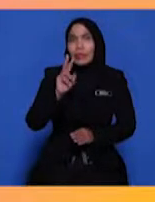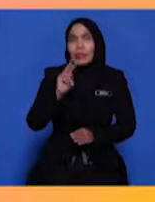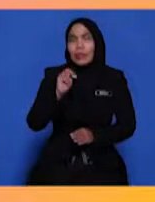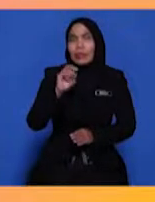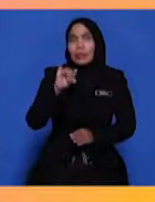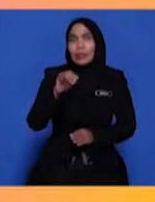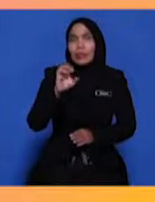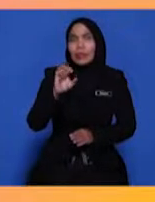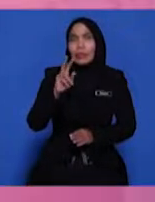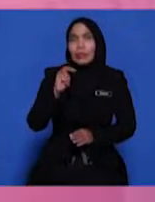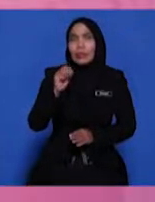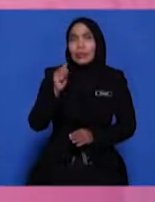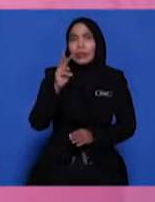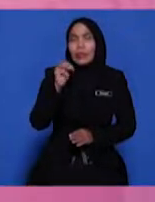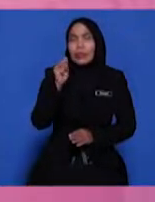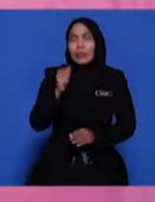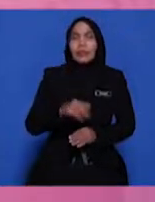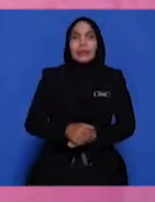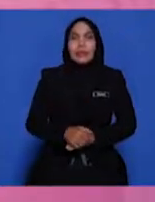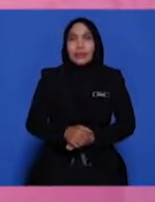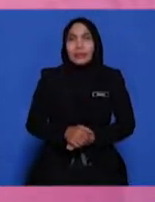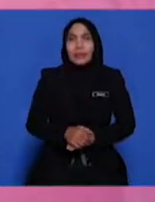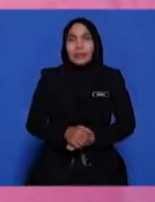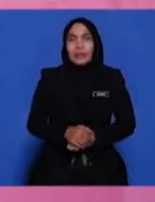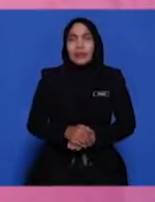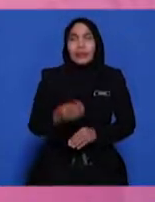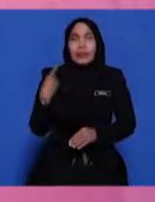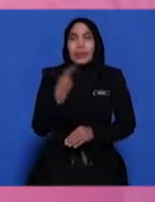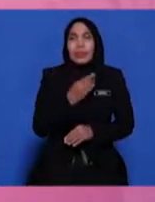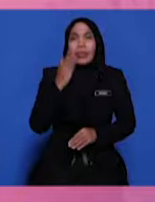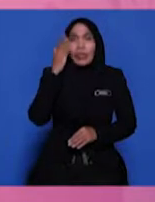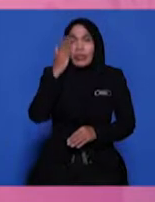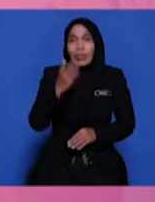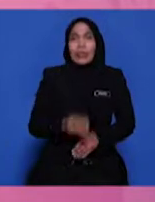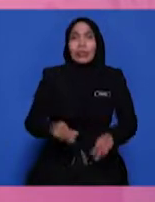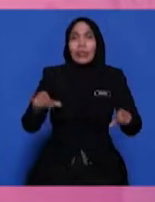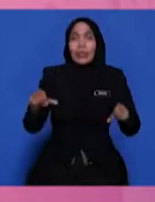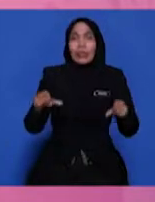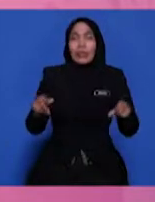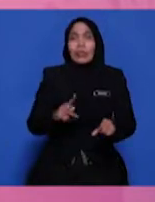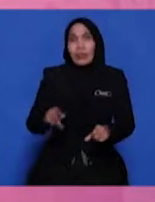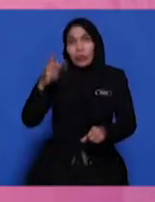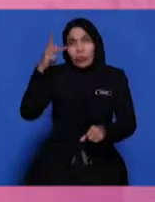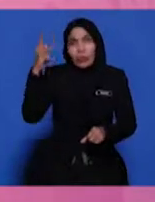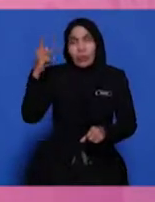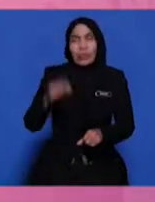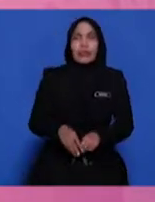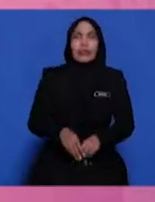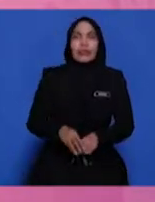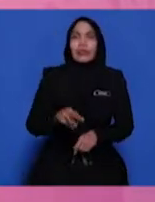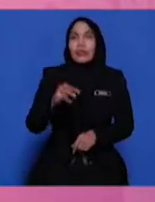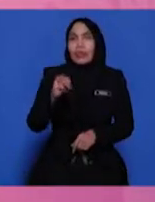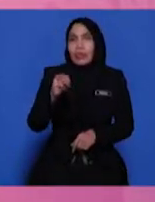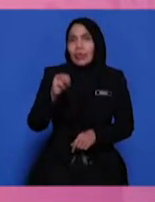mengikut keperluan. Kita akan mengamalkan konsep SMART dalam perancangan kewangan.